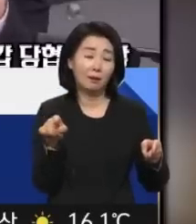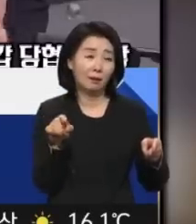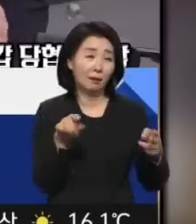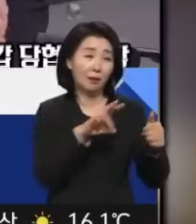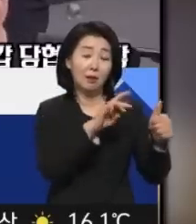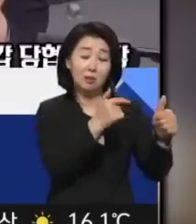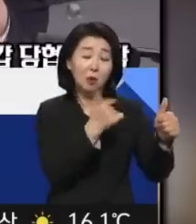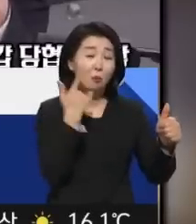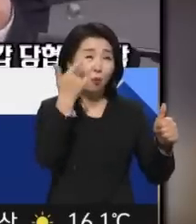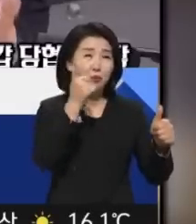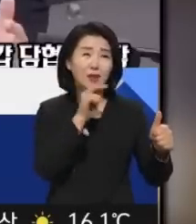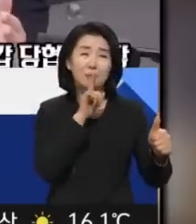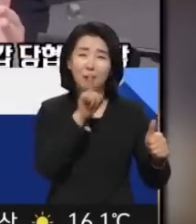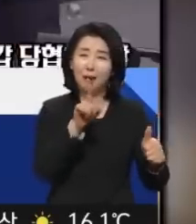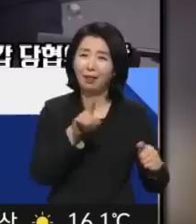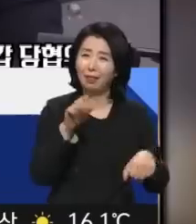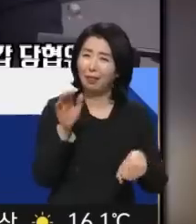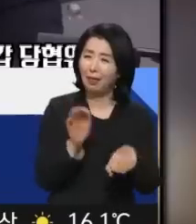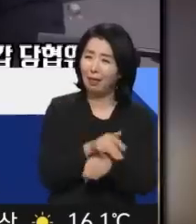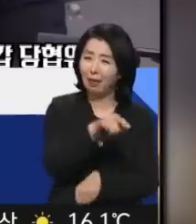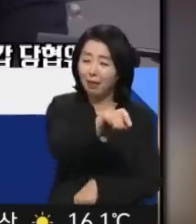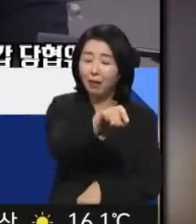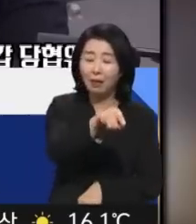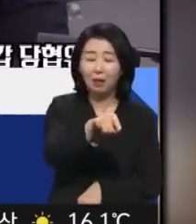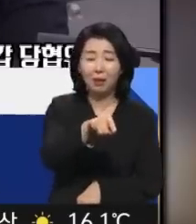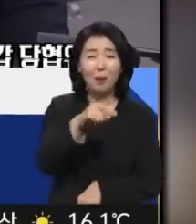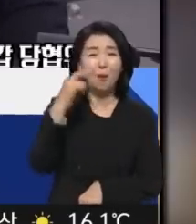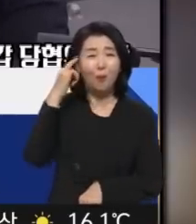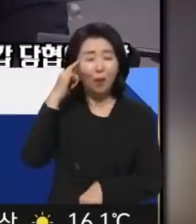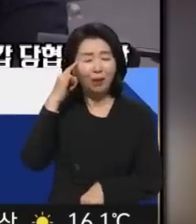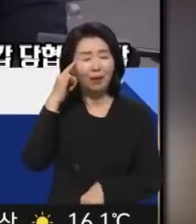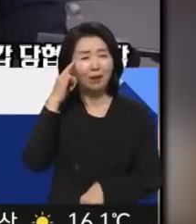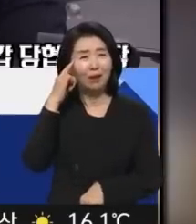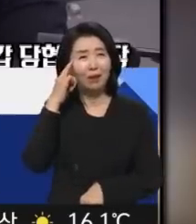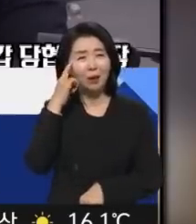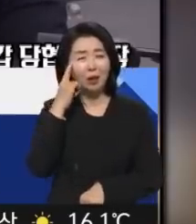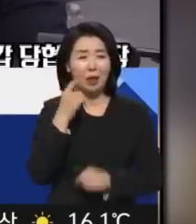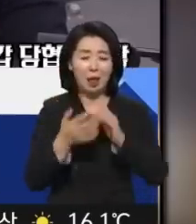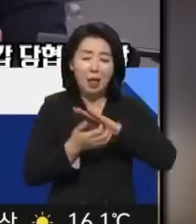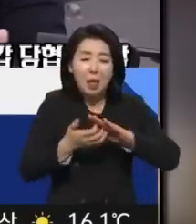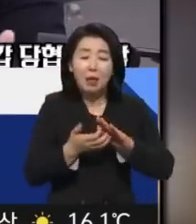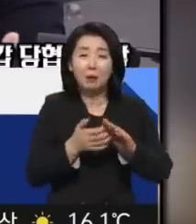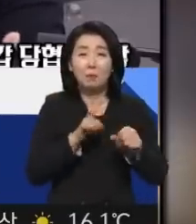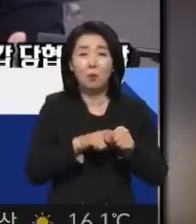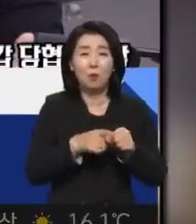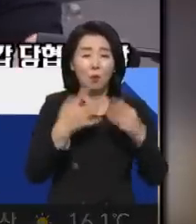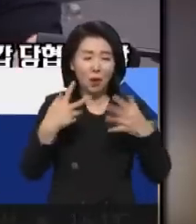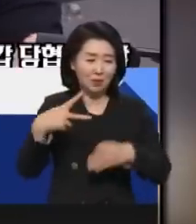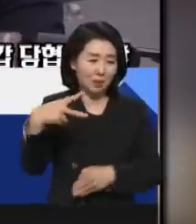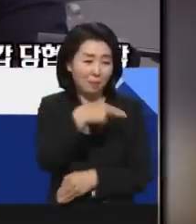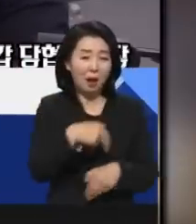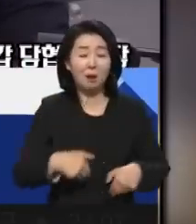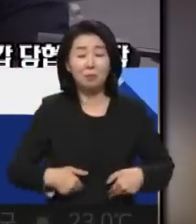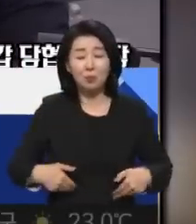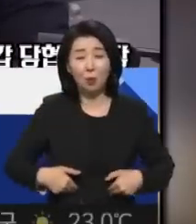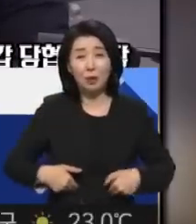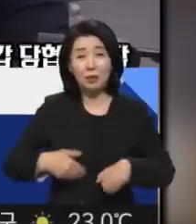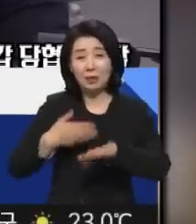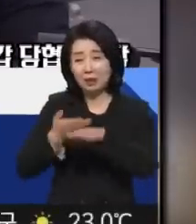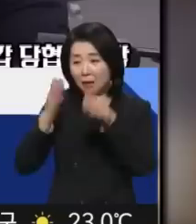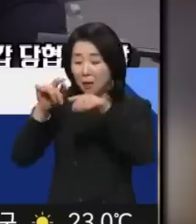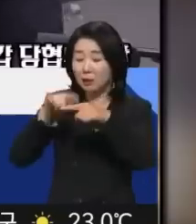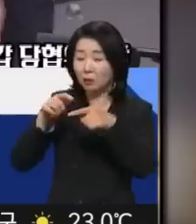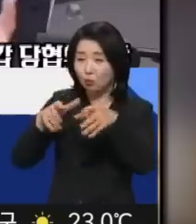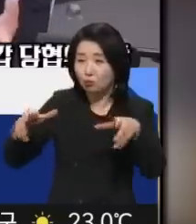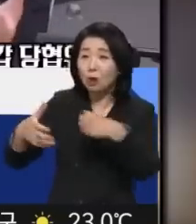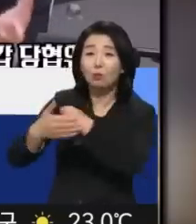목사가 헛소리를 하는 거는 그건 상수입니다. 명확하게 선을 긋고 거기와 다른 방향으로 중도 확장 쪽으로 나가면 됩니다.